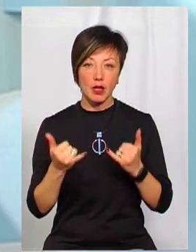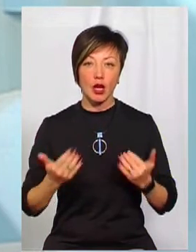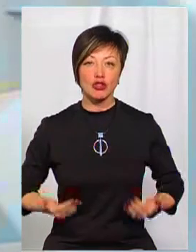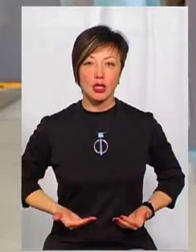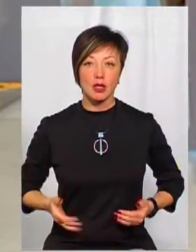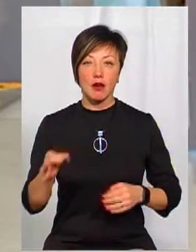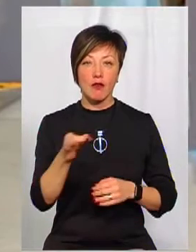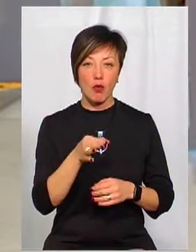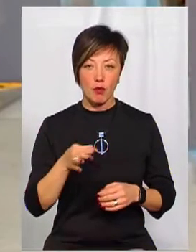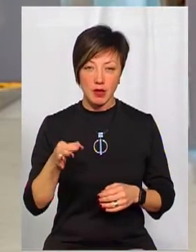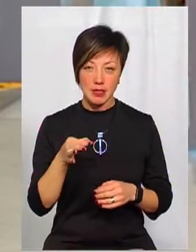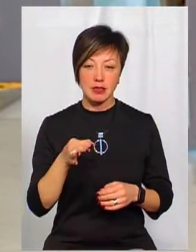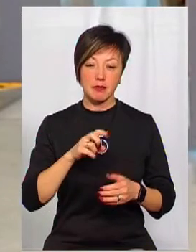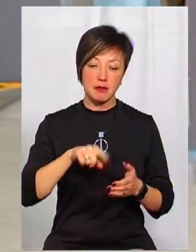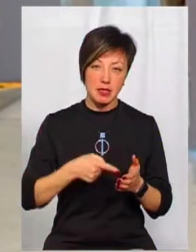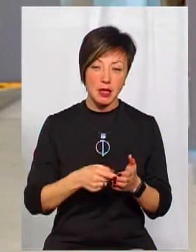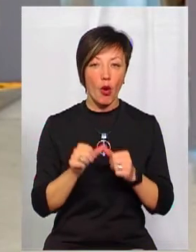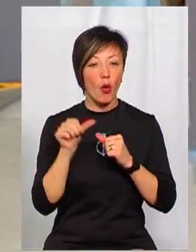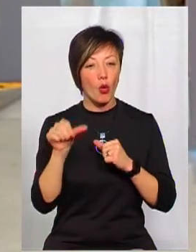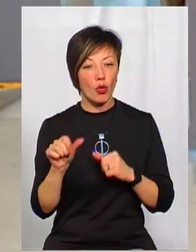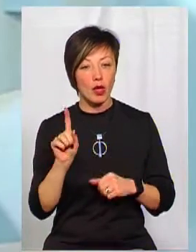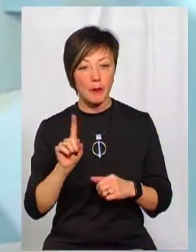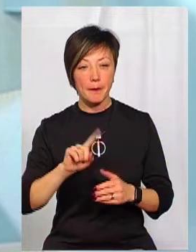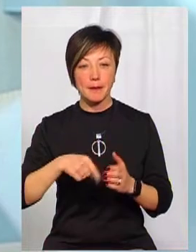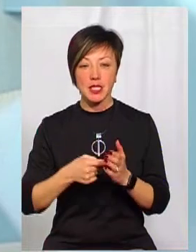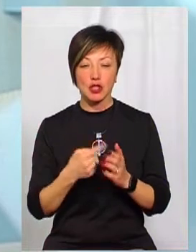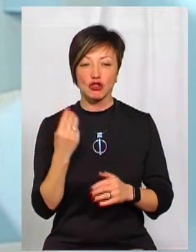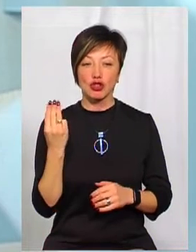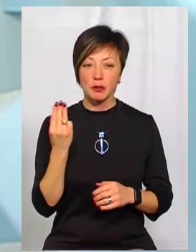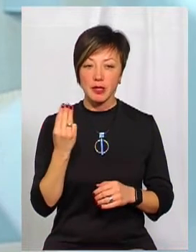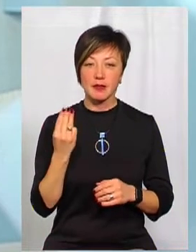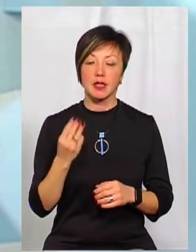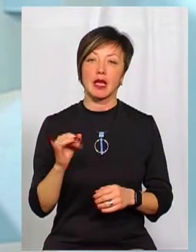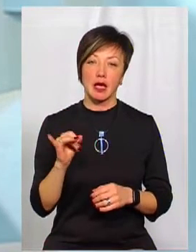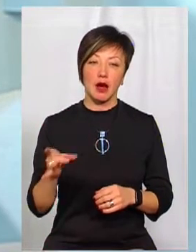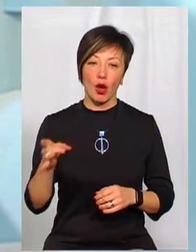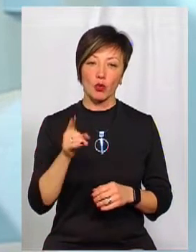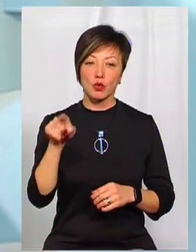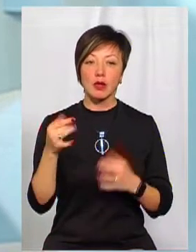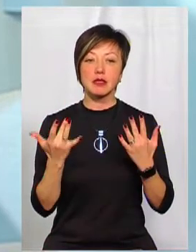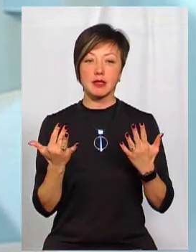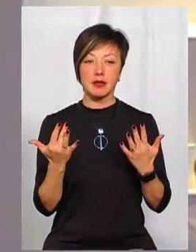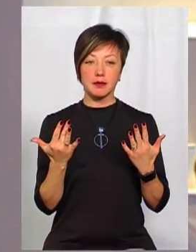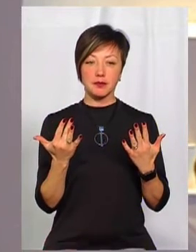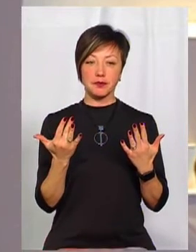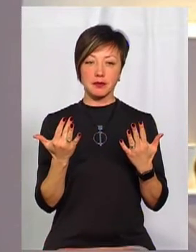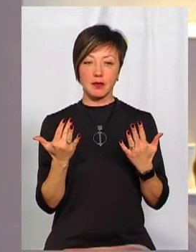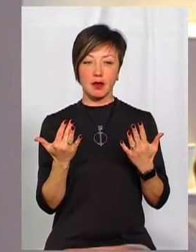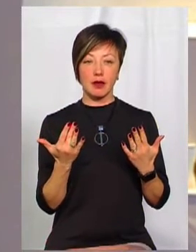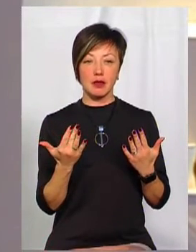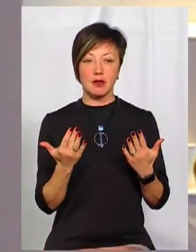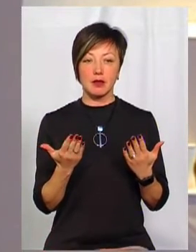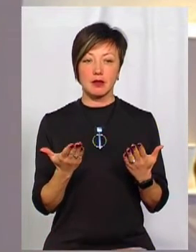жителів Хмельниччини та Хмельницької області, окрім міста Шепетівка і Шепетівського району. Там скільки? Менше?